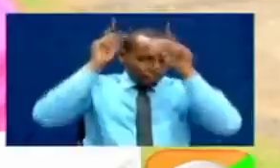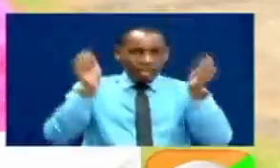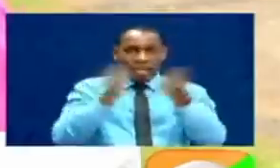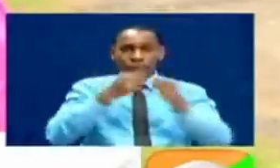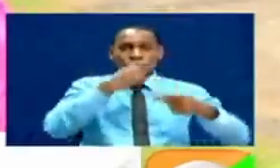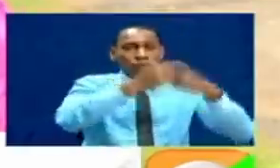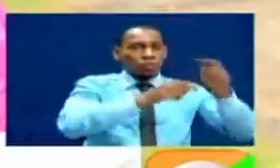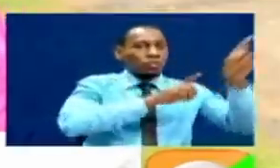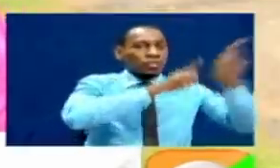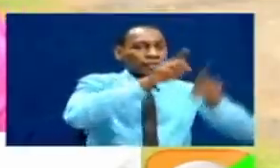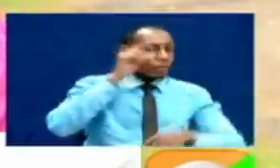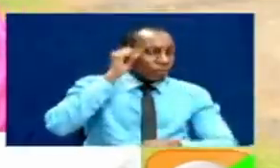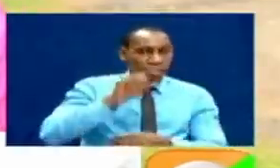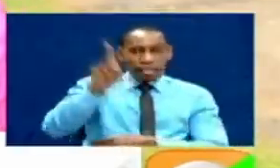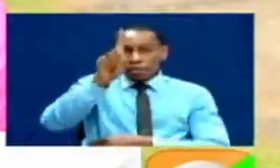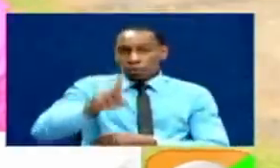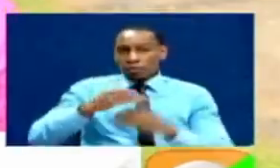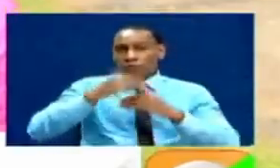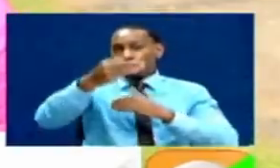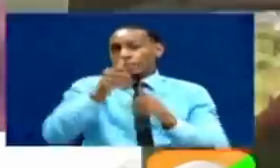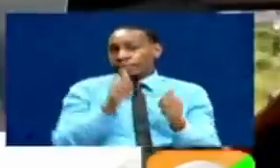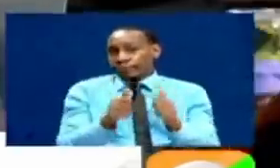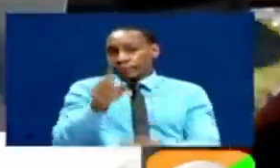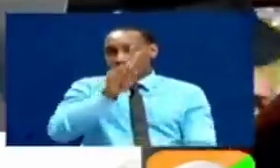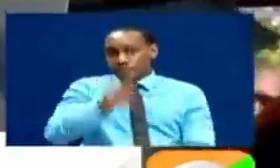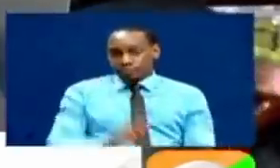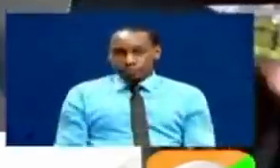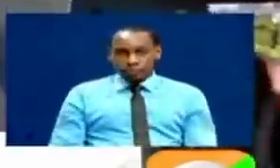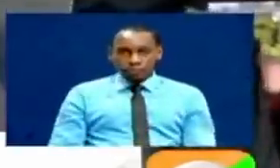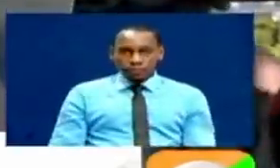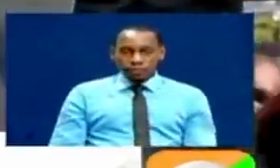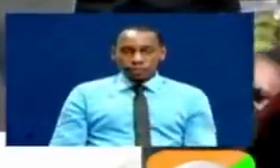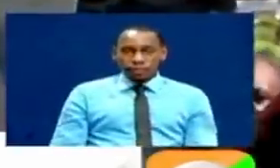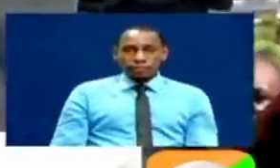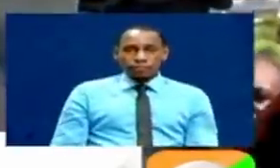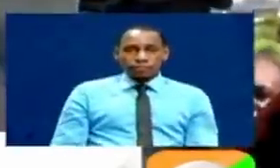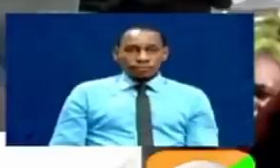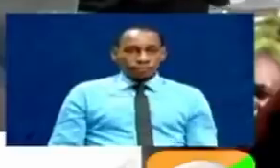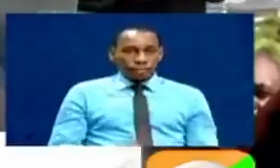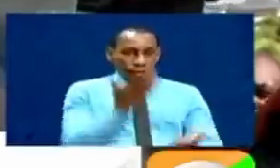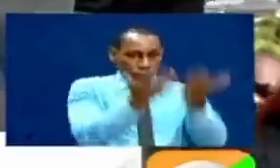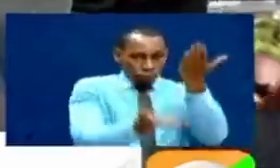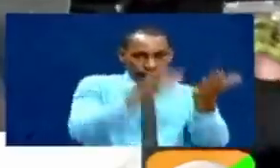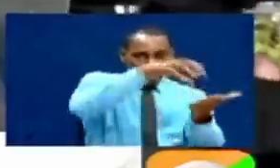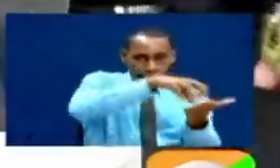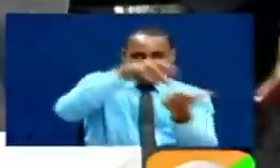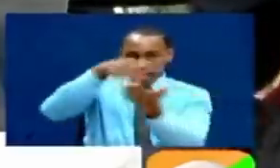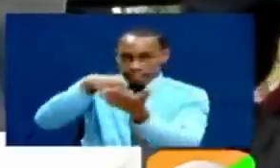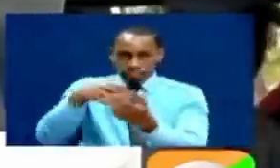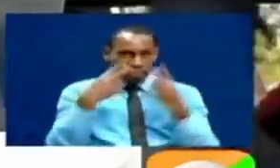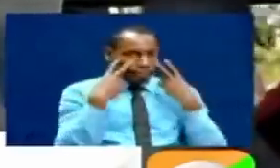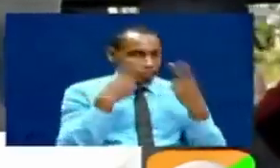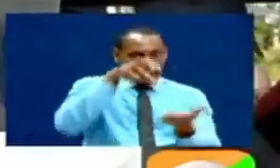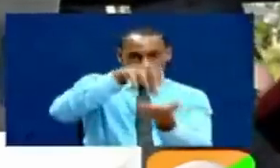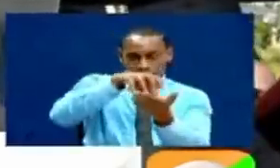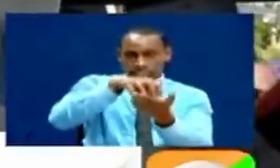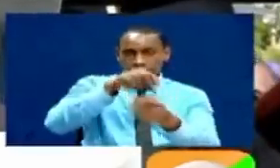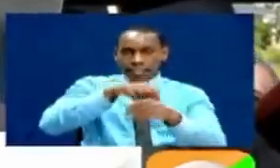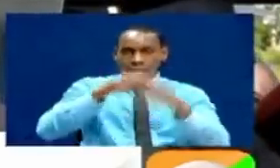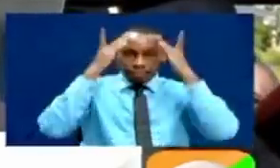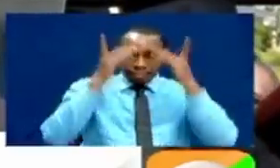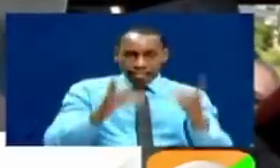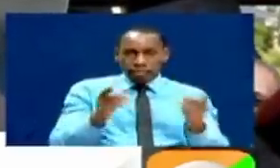kuenda Mombasa. Je, hatima yao ni ipi? We will look at case by case and see the merits and demerits of a case as we take